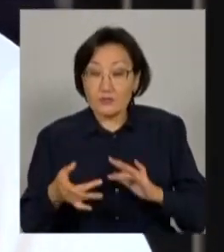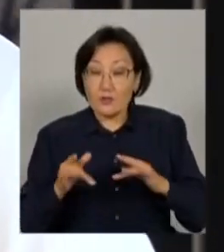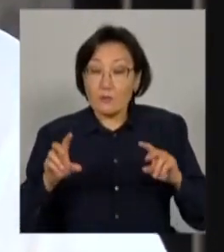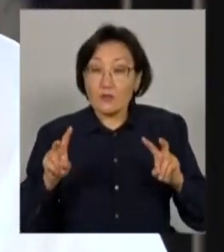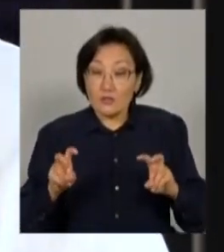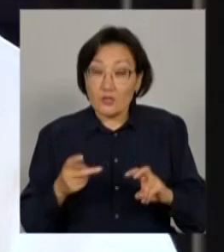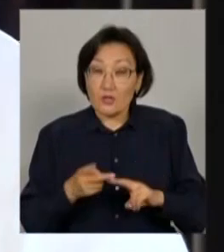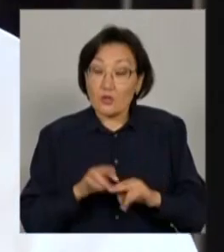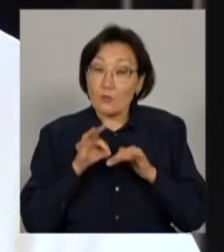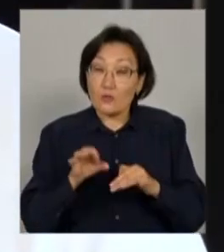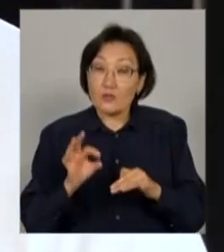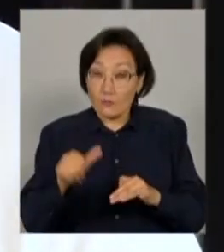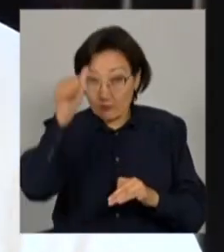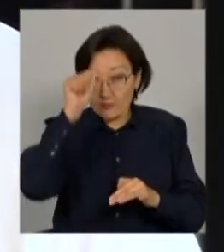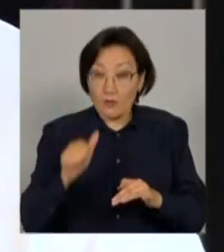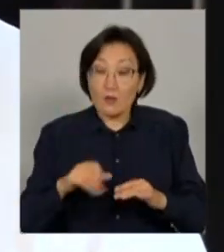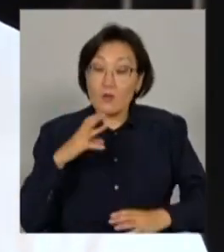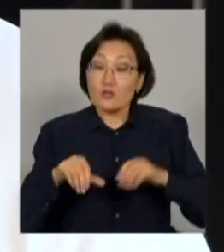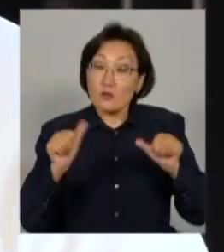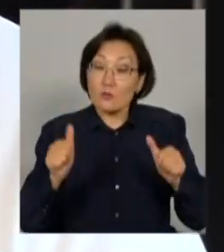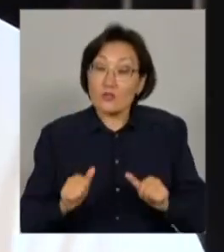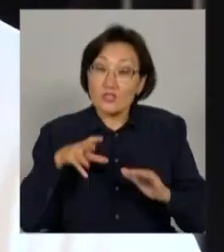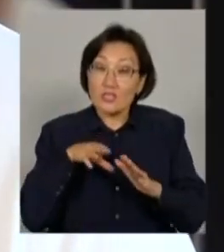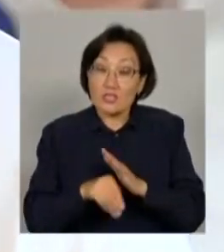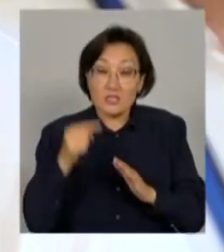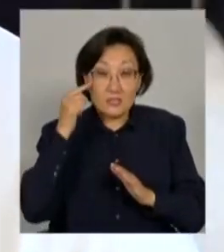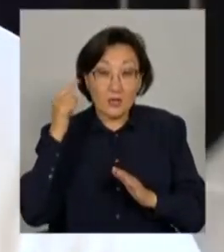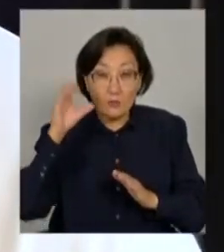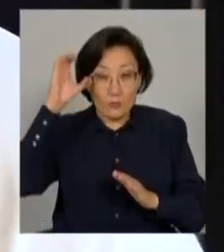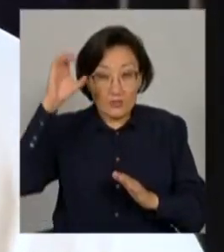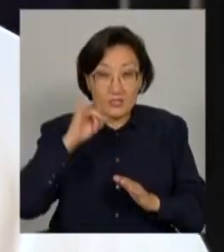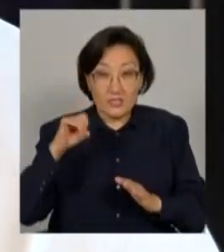октябре. Он будет международного формата на базе Кыргызстана, Узбекистана и Казахстана.